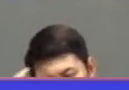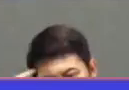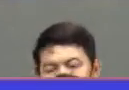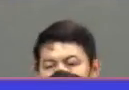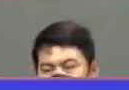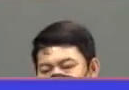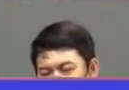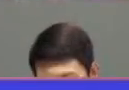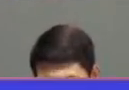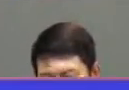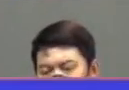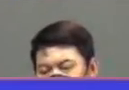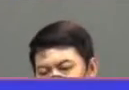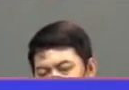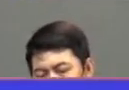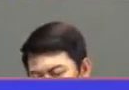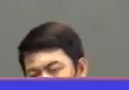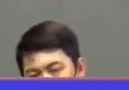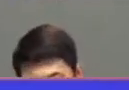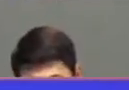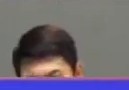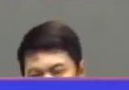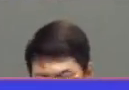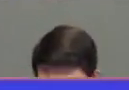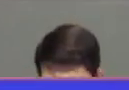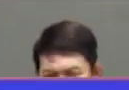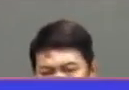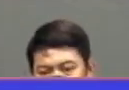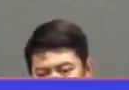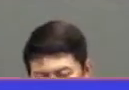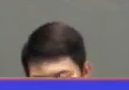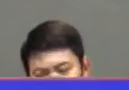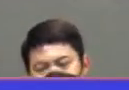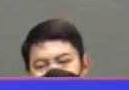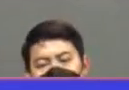าทค่ะ GDP ก็ขยายตัวเพิ่มขึ้นเหมือนกัน 0.13%